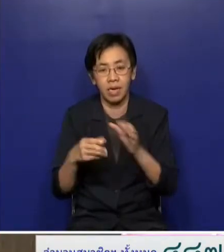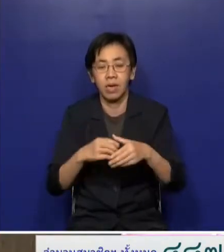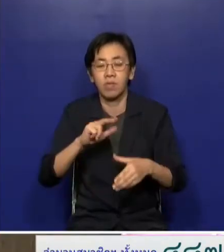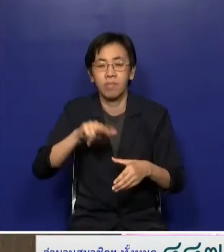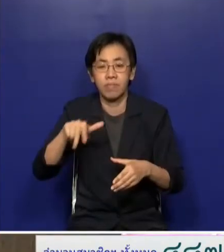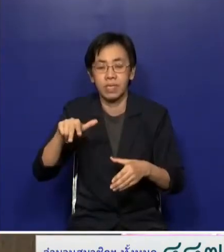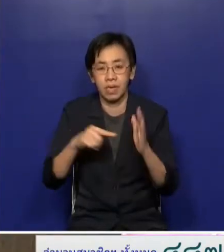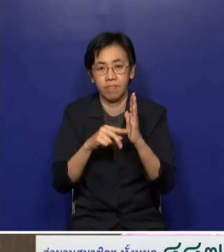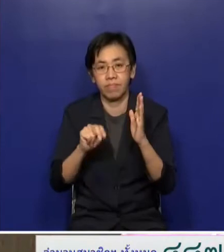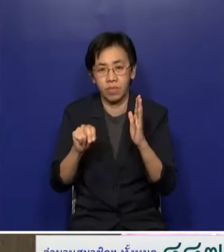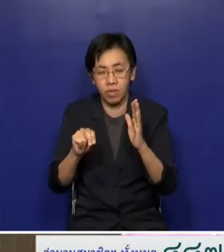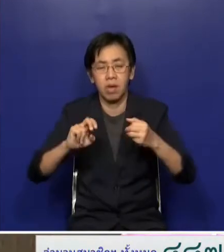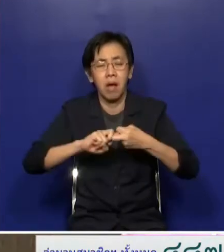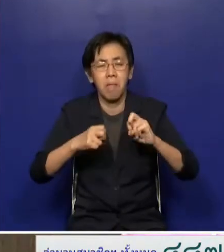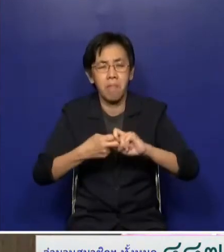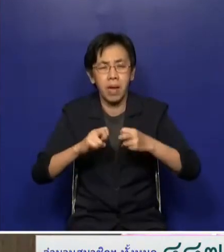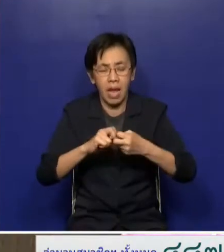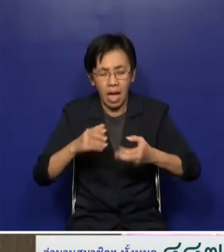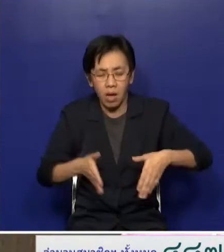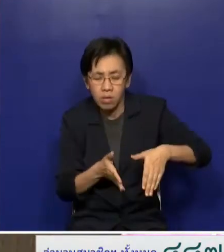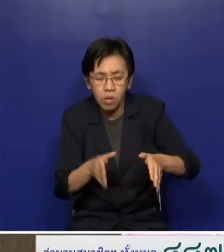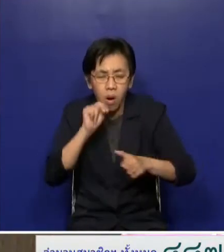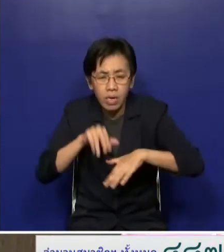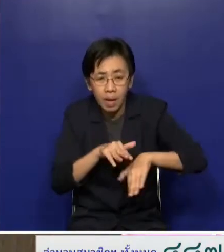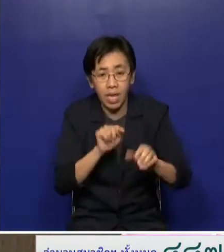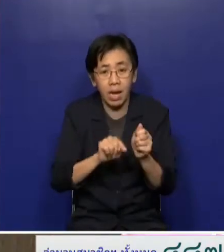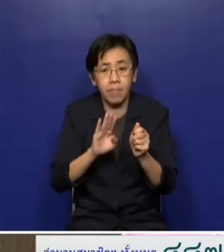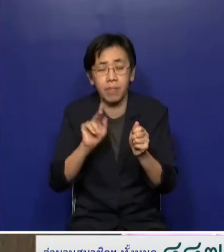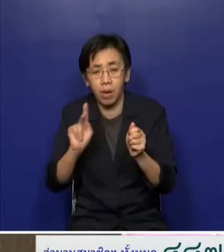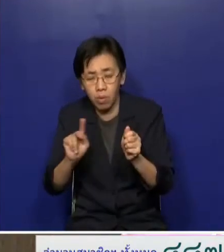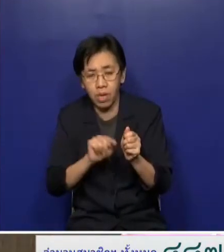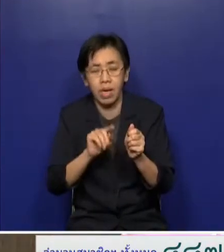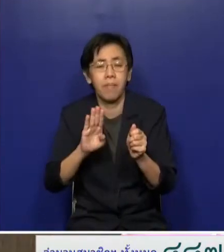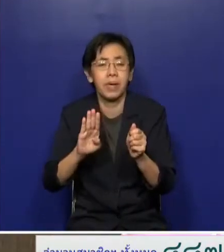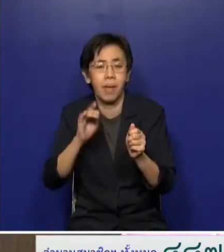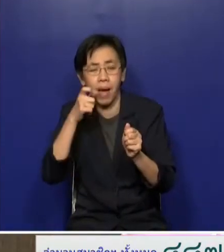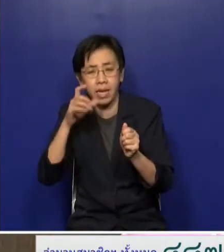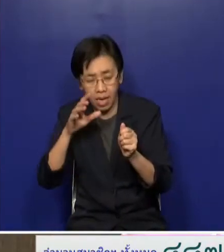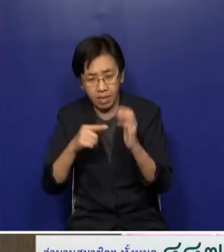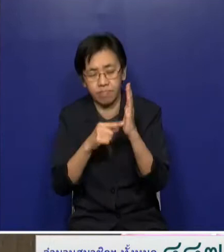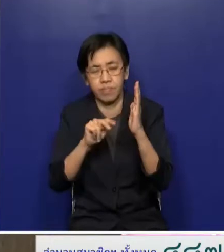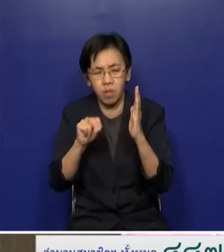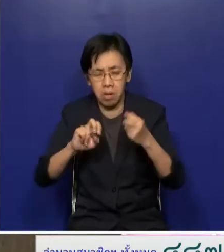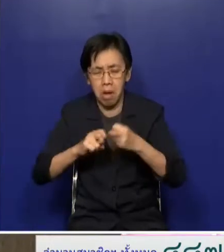starting br mตามคองตๆในเขตอำเพิบกร แลอเพิบใหญ่จัหดดทปรีซึ่ง